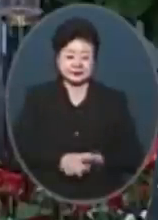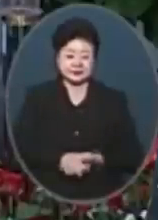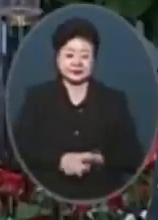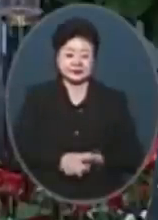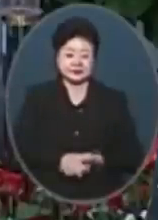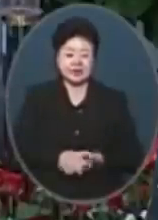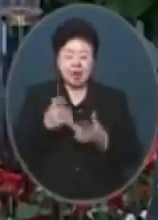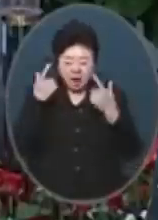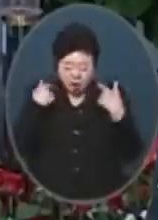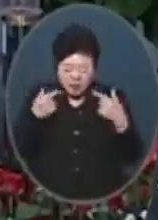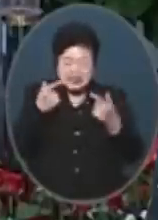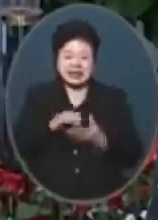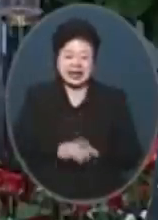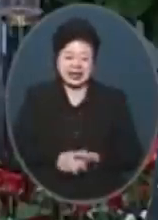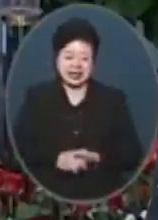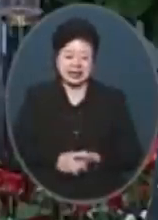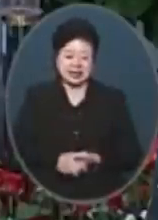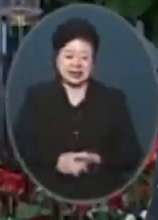언제나